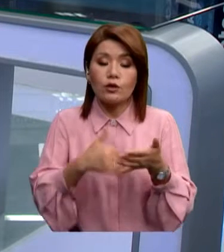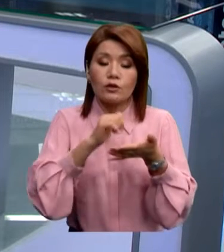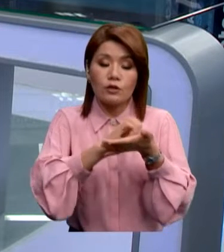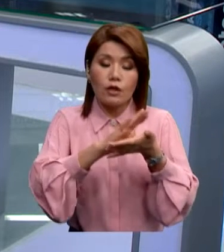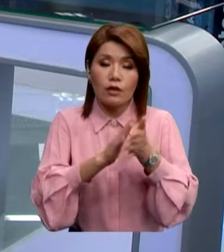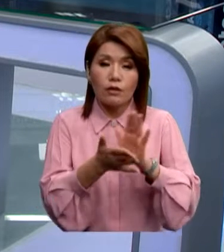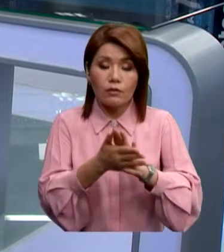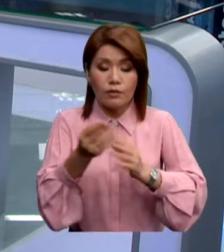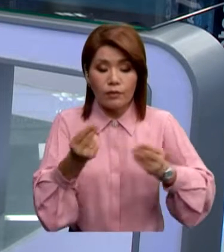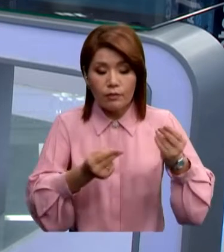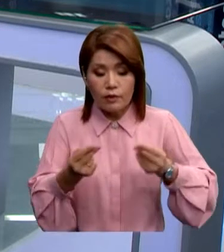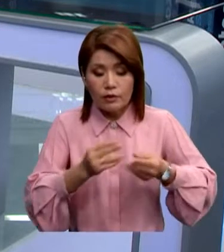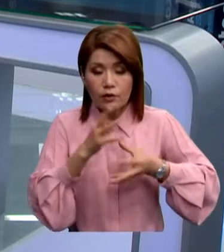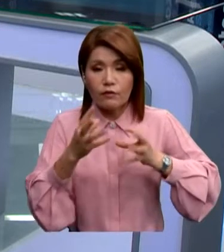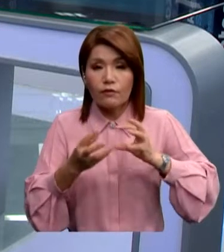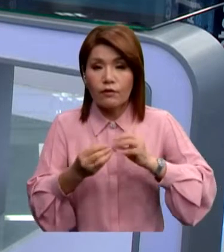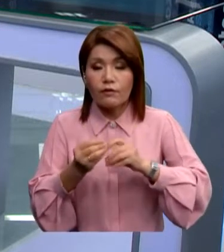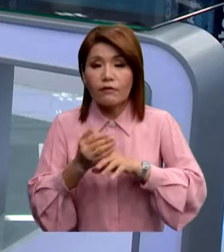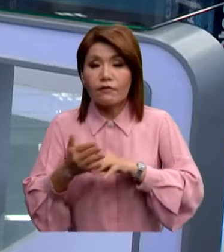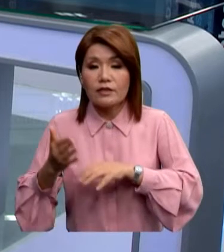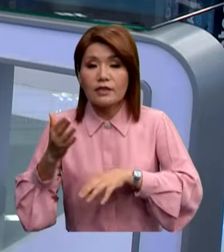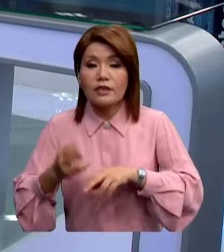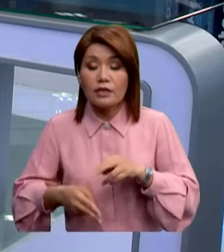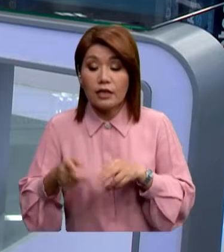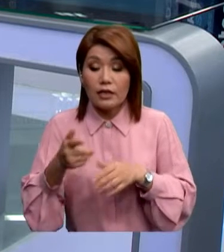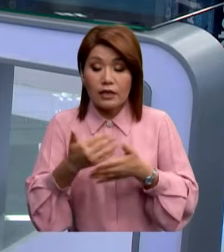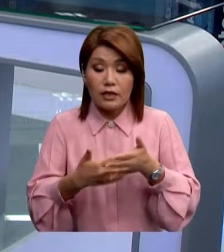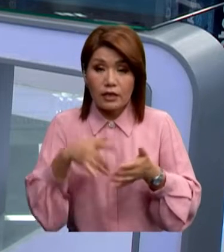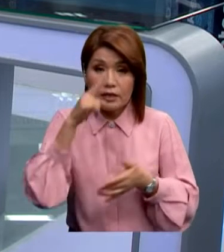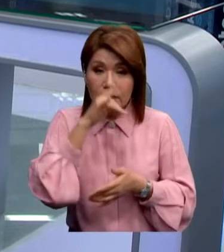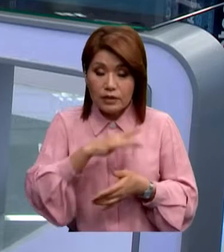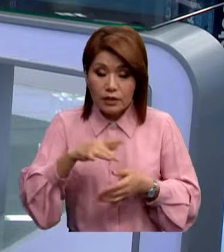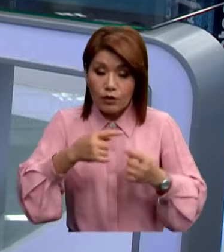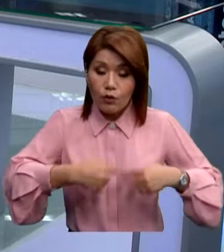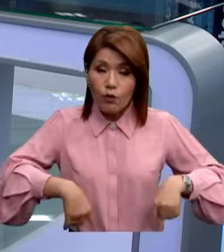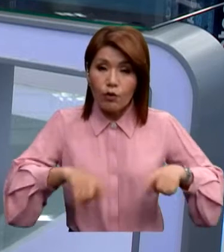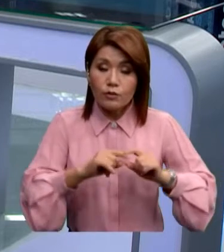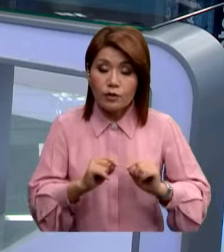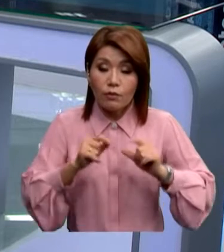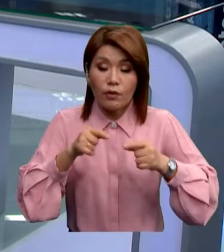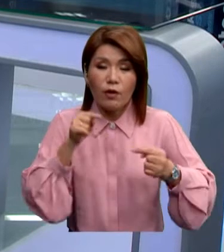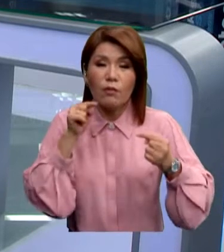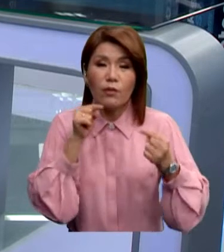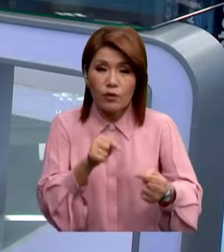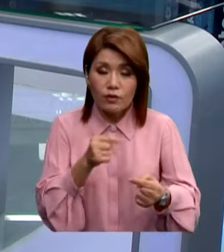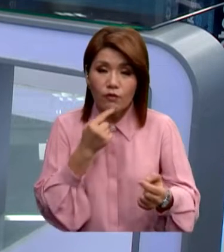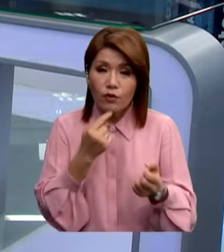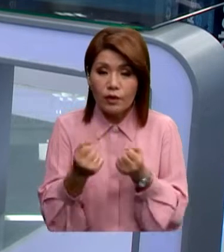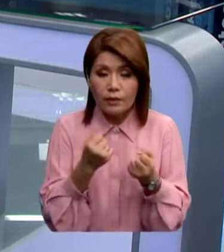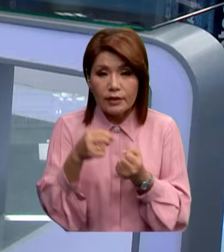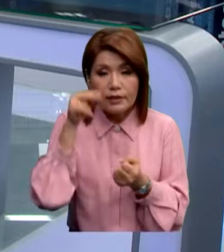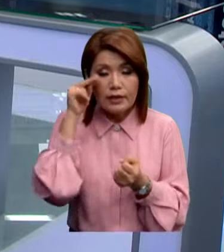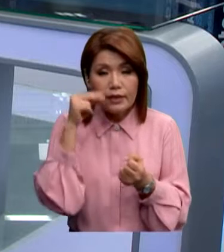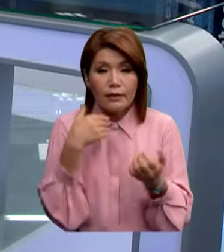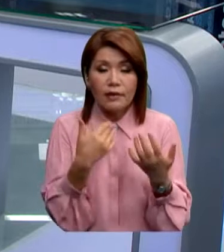соглашений, которые страны подписали по итогам саммита. Но и пока некоторая часть казахстанского общества выступает против укрепления отношений с